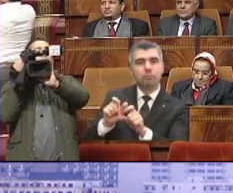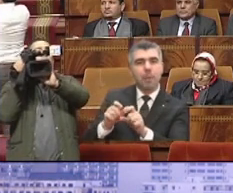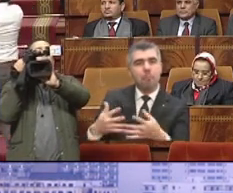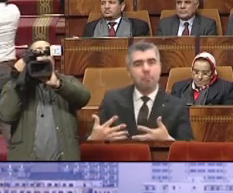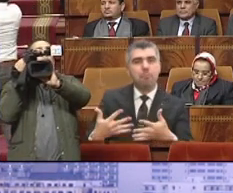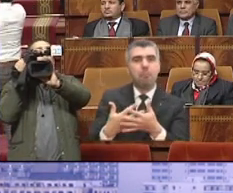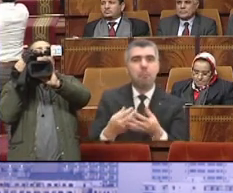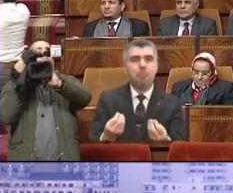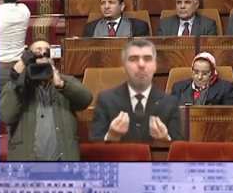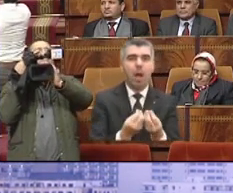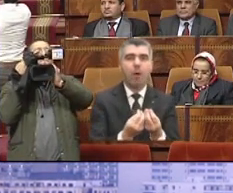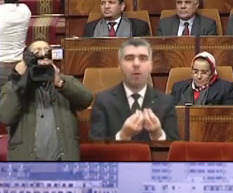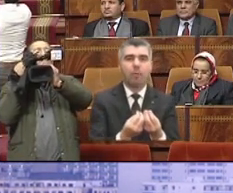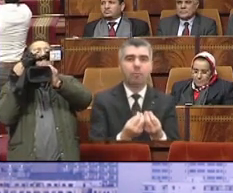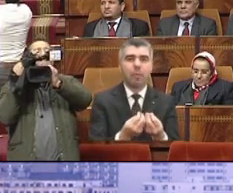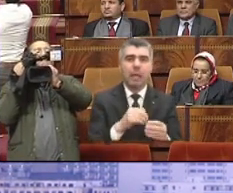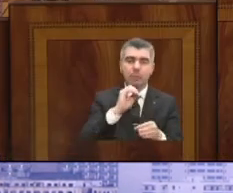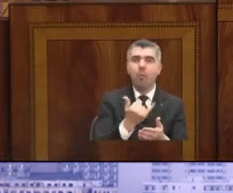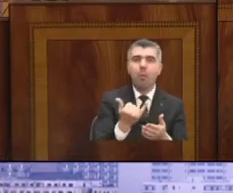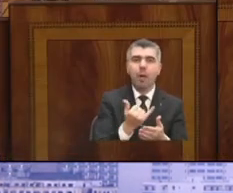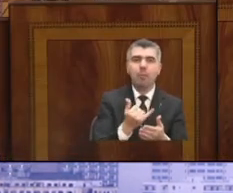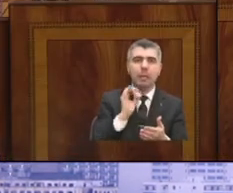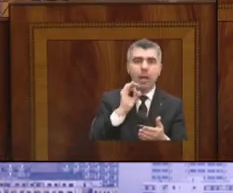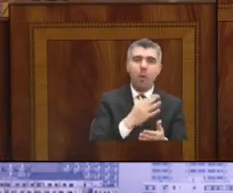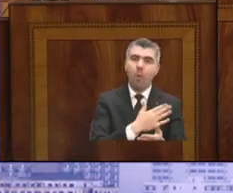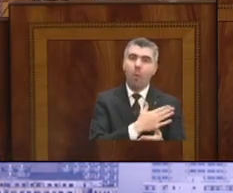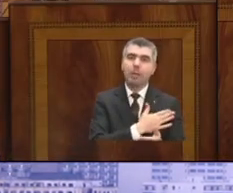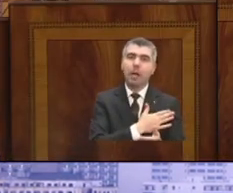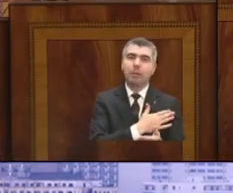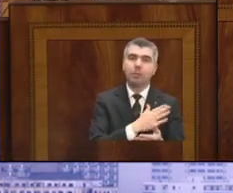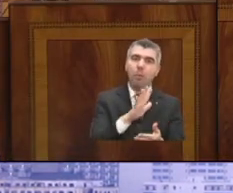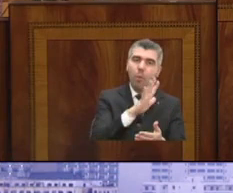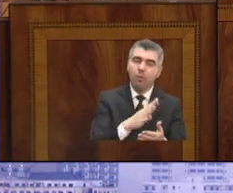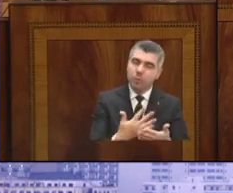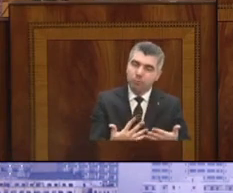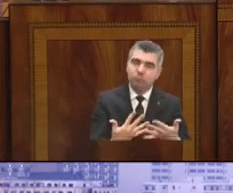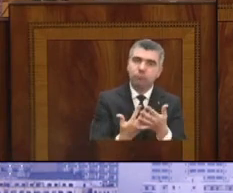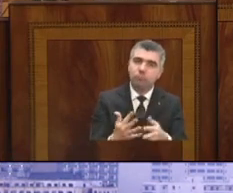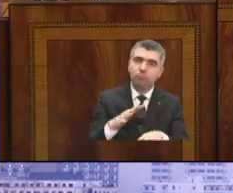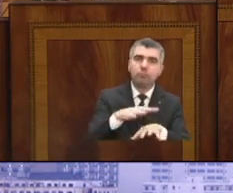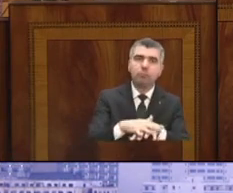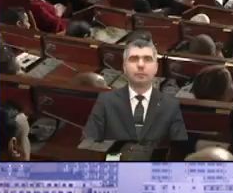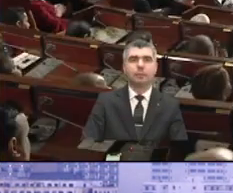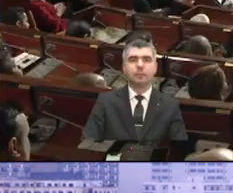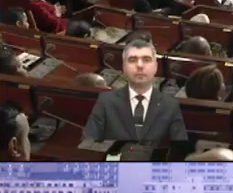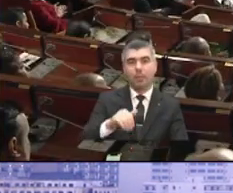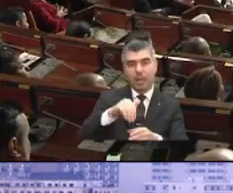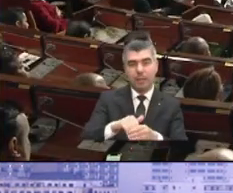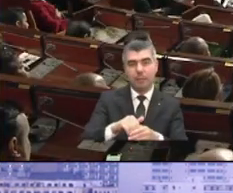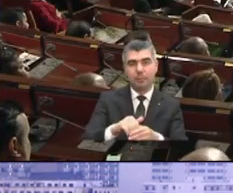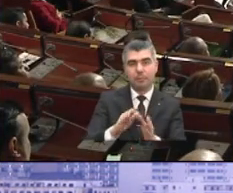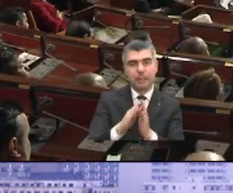المحدوديات العمل الحكومي من اجل الحد من هاد الموجه التي يعاني منها المغرب اذن هذه كلها موضوع مواضيع